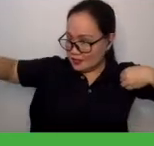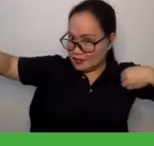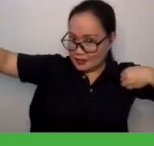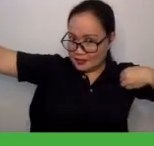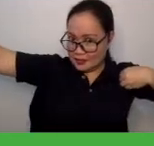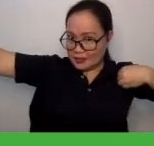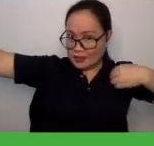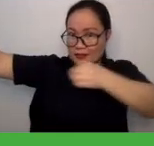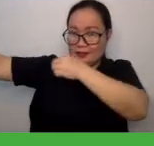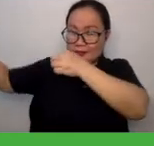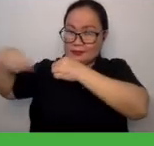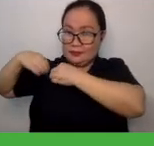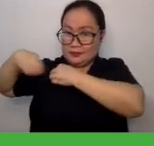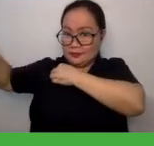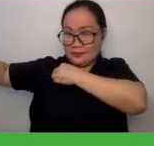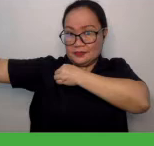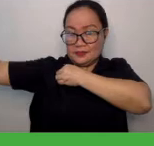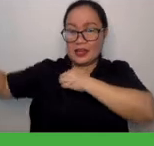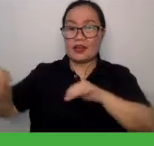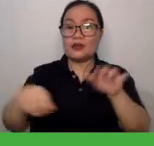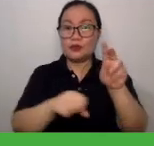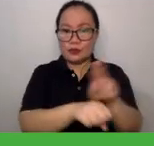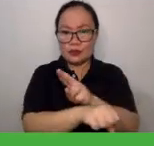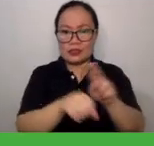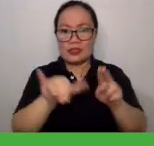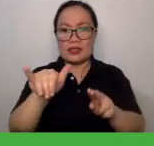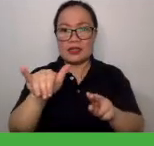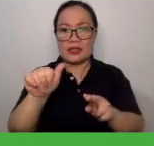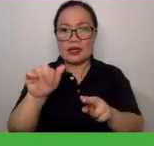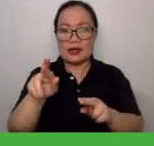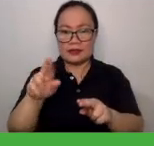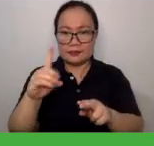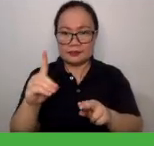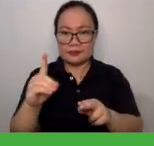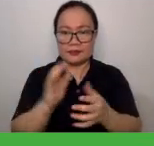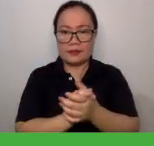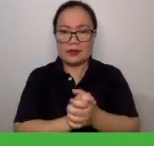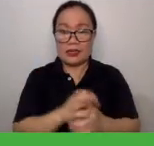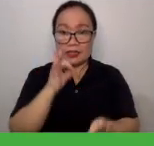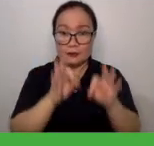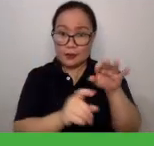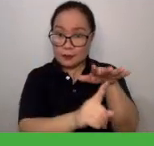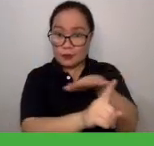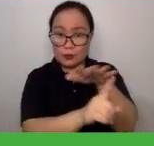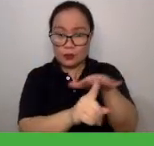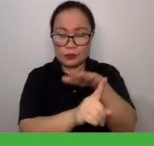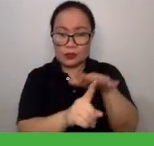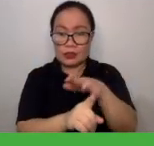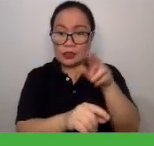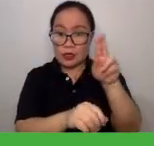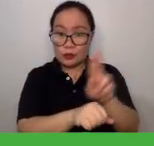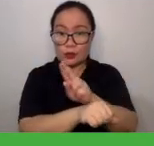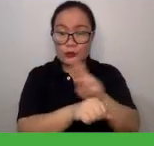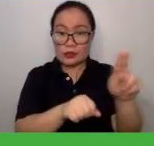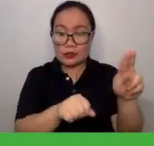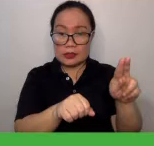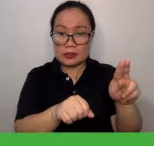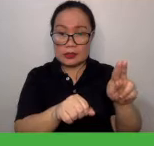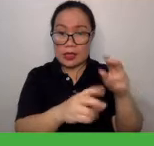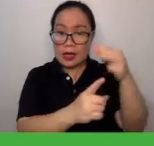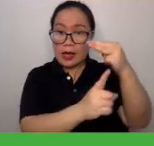bibilhin mo, they are using yard. Okay? Kung if you have noticed, they are using meter